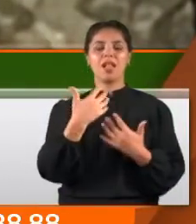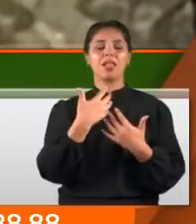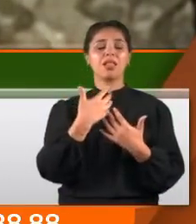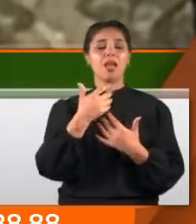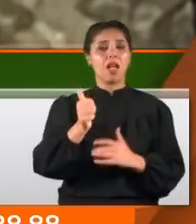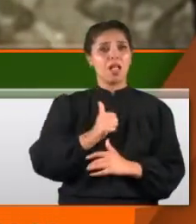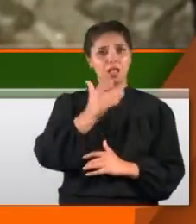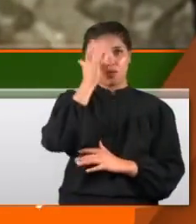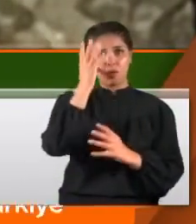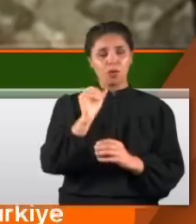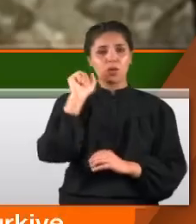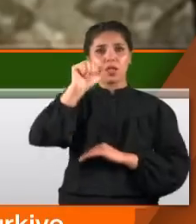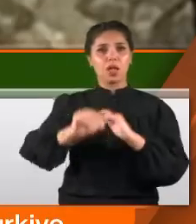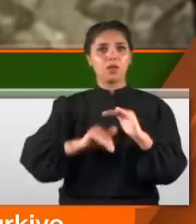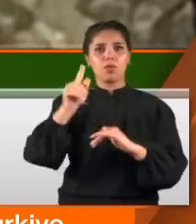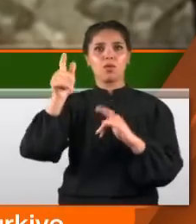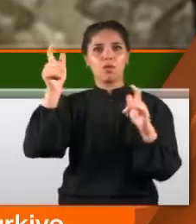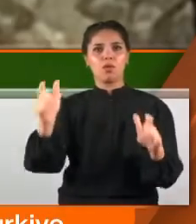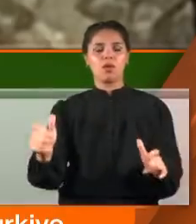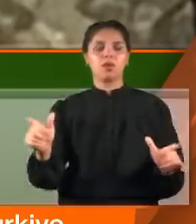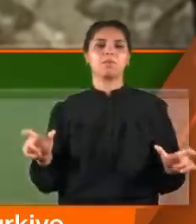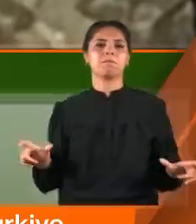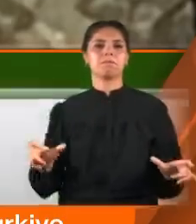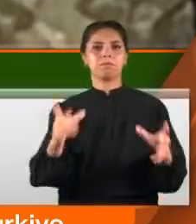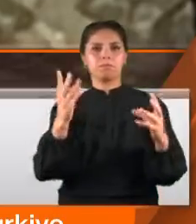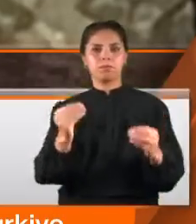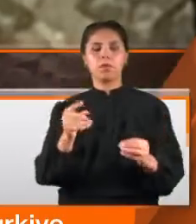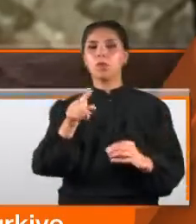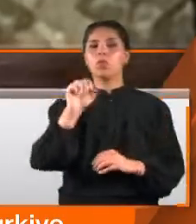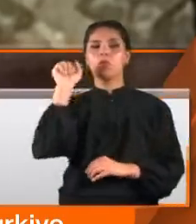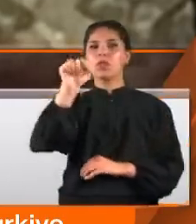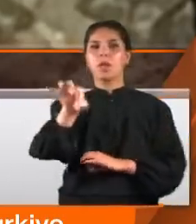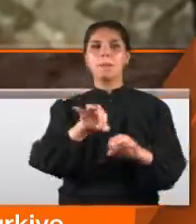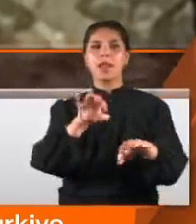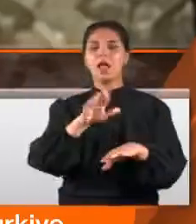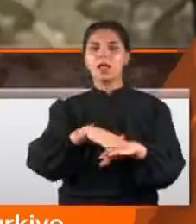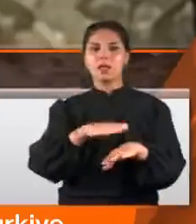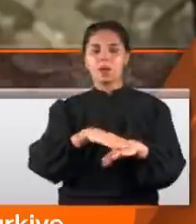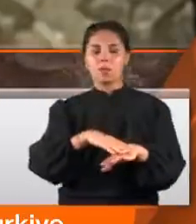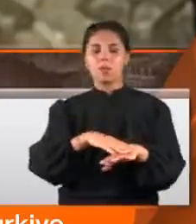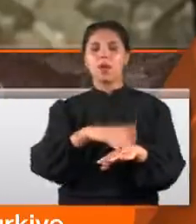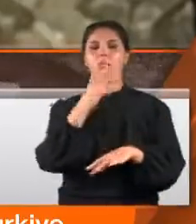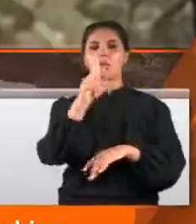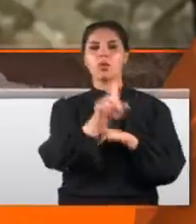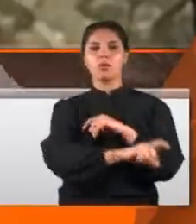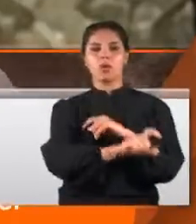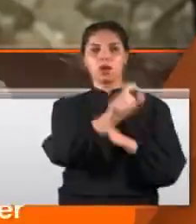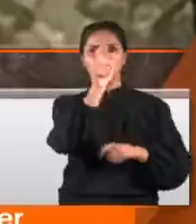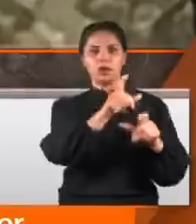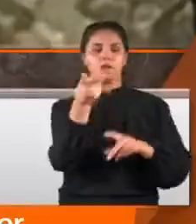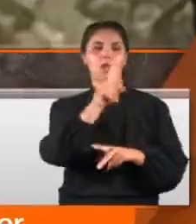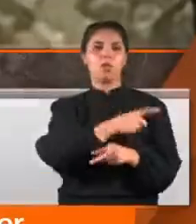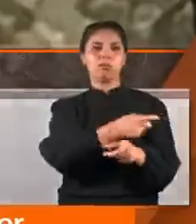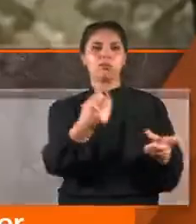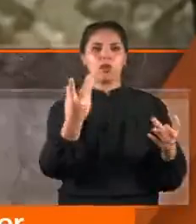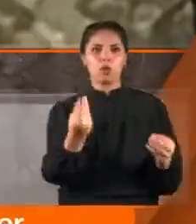şehit düştüğü saldırının ardından bölge ablukaya alındı. Kalleş saldırının planlayıcısının da aralarında bulunduğu 4 terörist